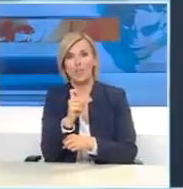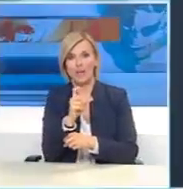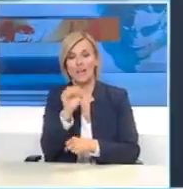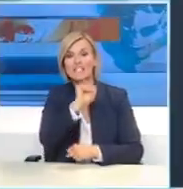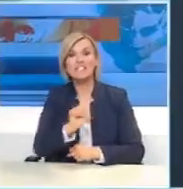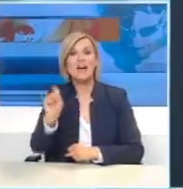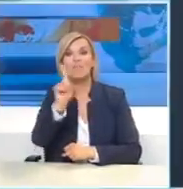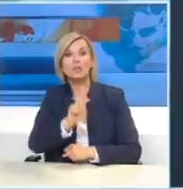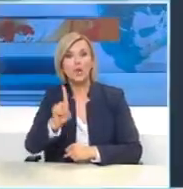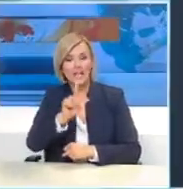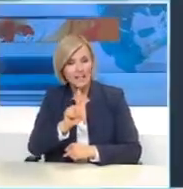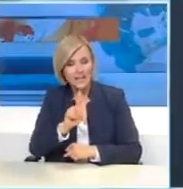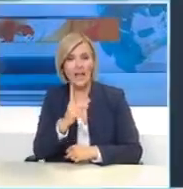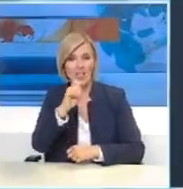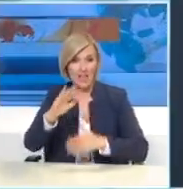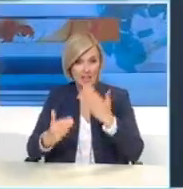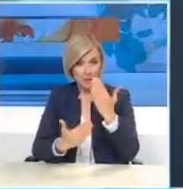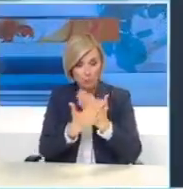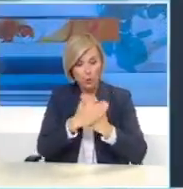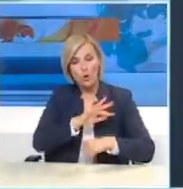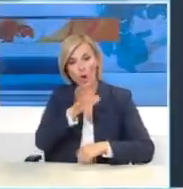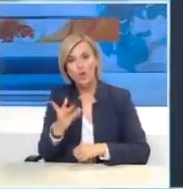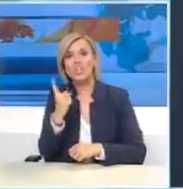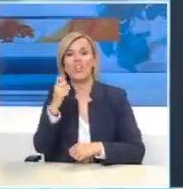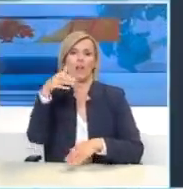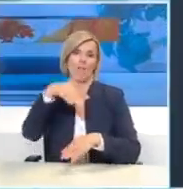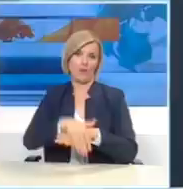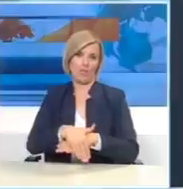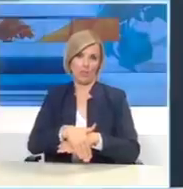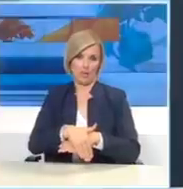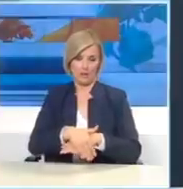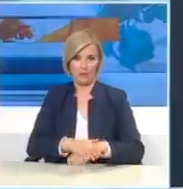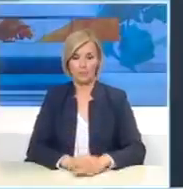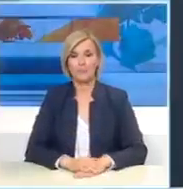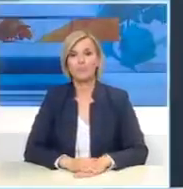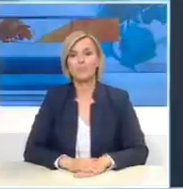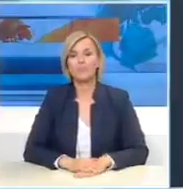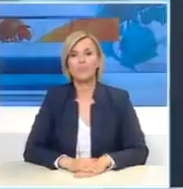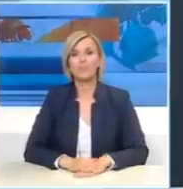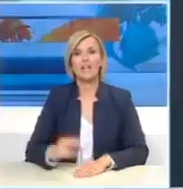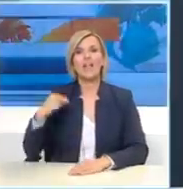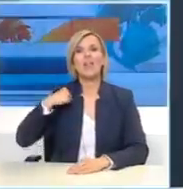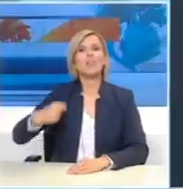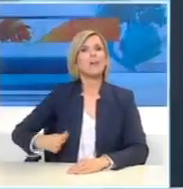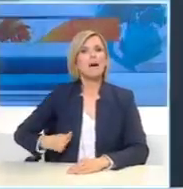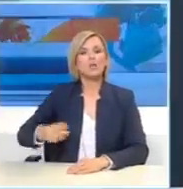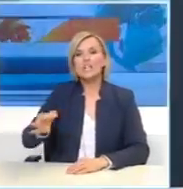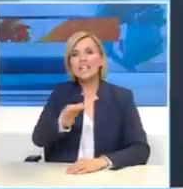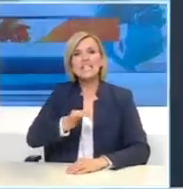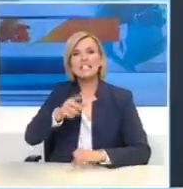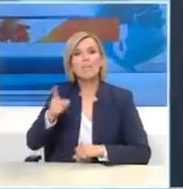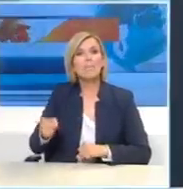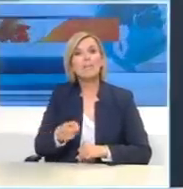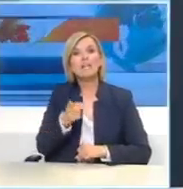τα Σαββατοκύριακα και τις Αργίες από τις 10 το πρωί έως τις 10 το βράδυ. Παράλληλα, σε συνεννόηση με τον Δήμαρχο Μυκόνου, από την 3η